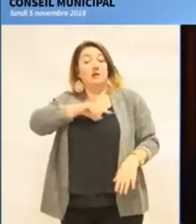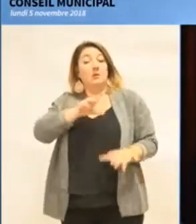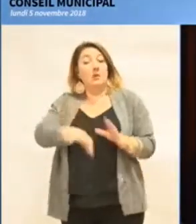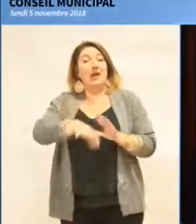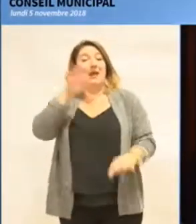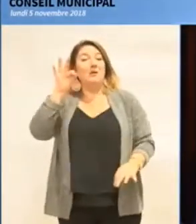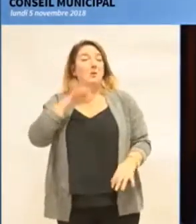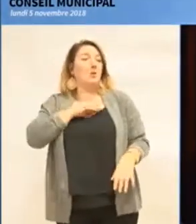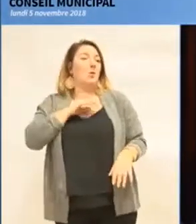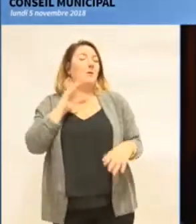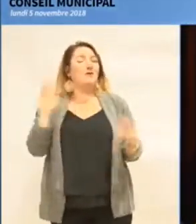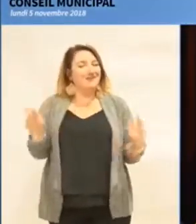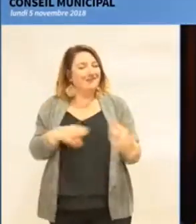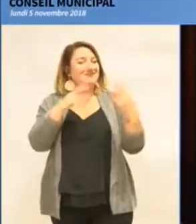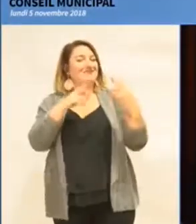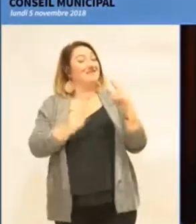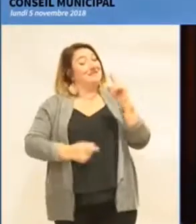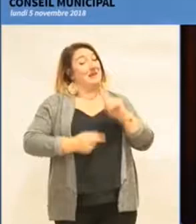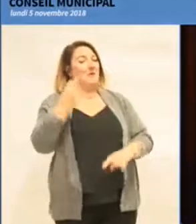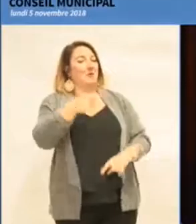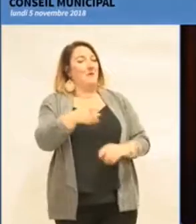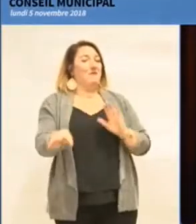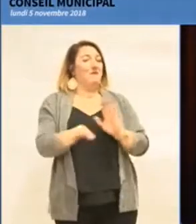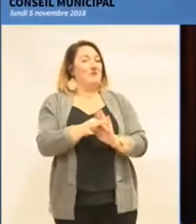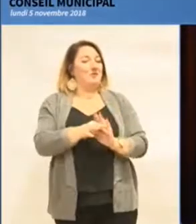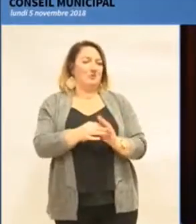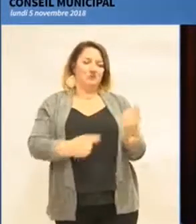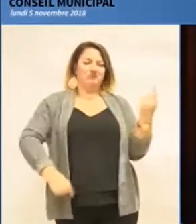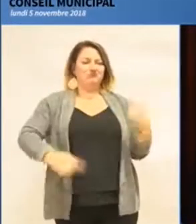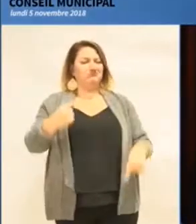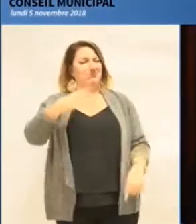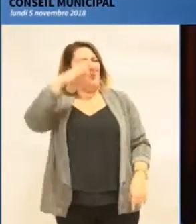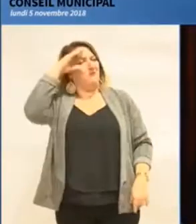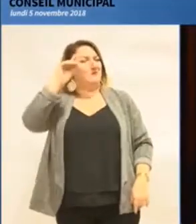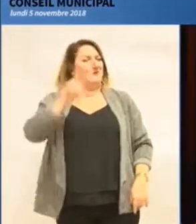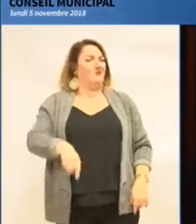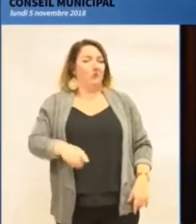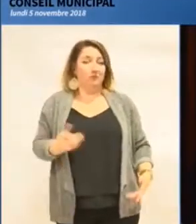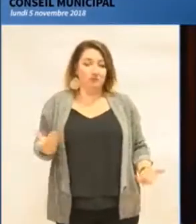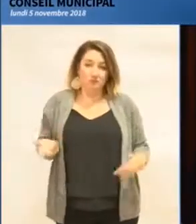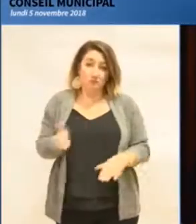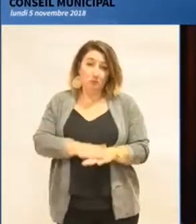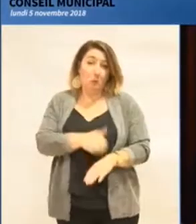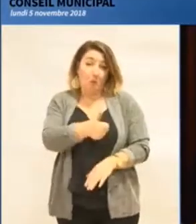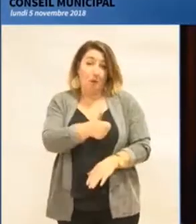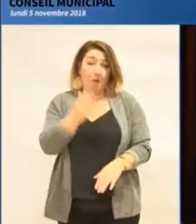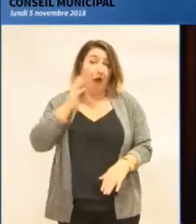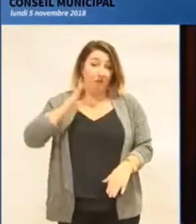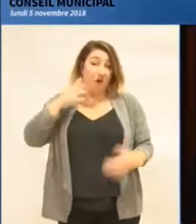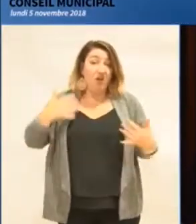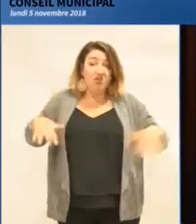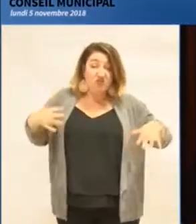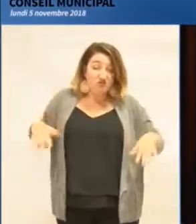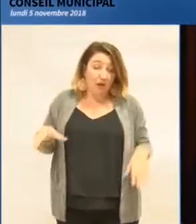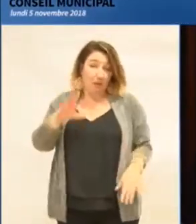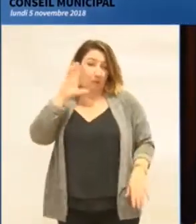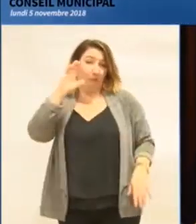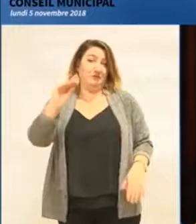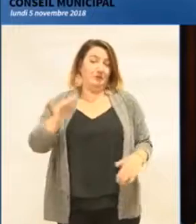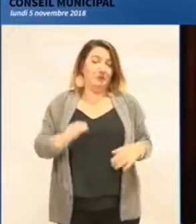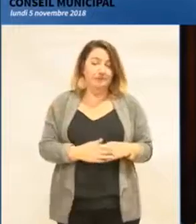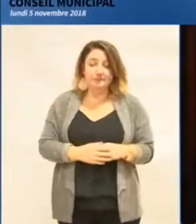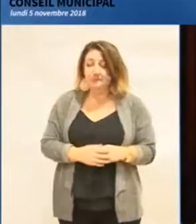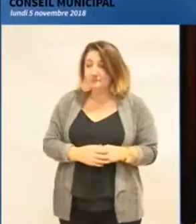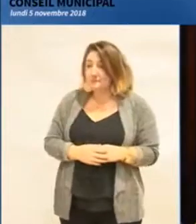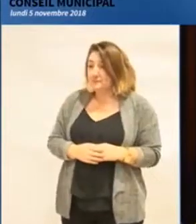yeux qu'il faut professionnaliser leurs fonctions. Vous auriez pu aussi, au-delà de l'exercice de style qui